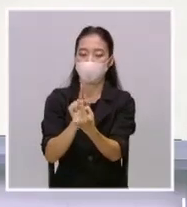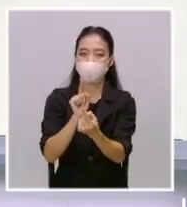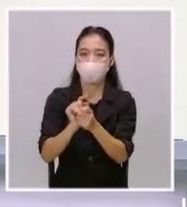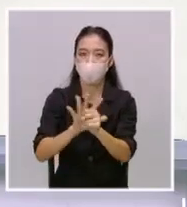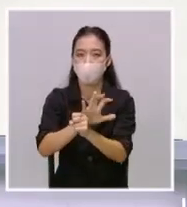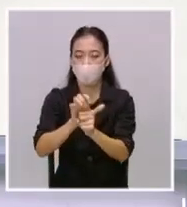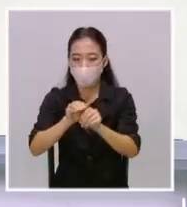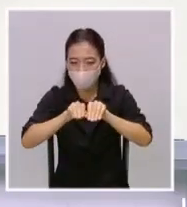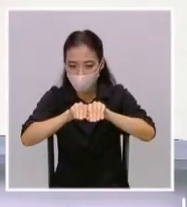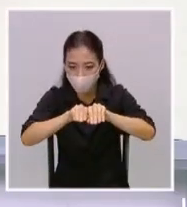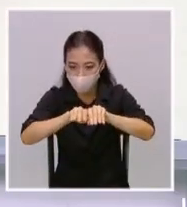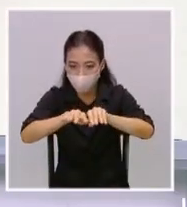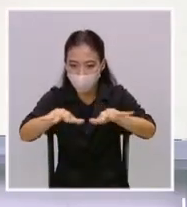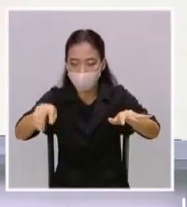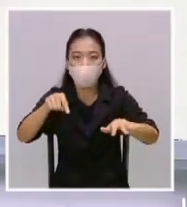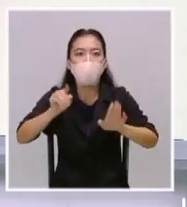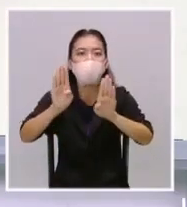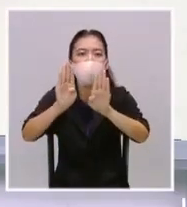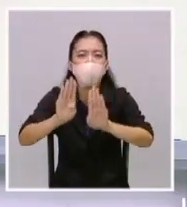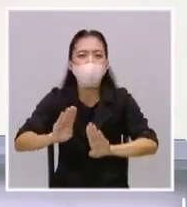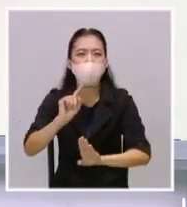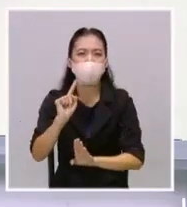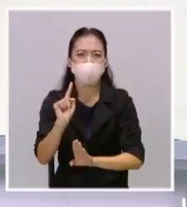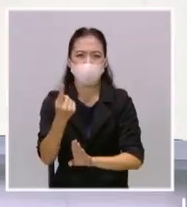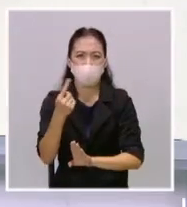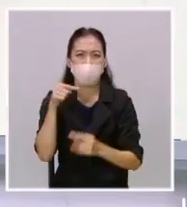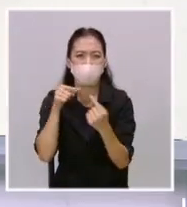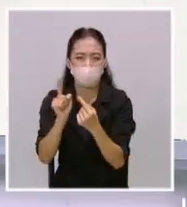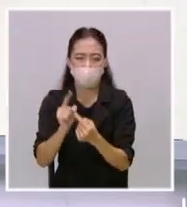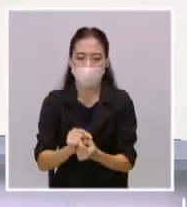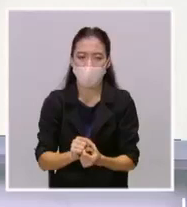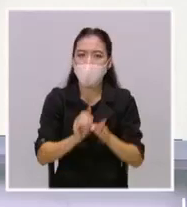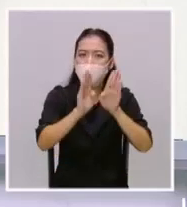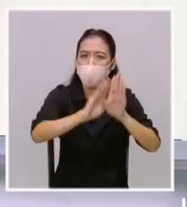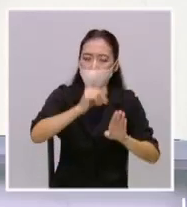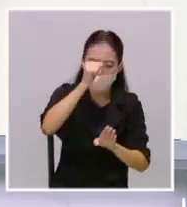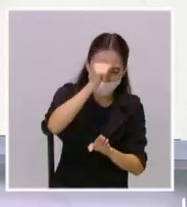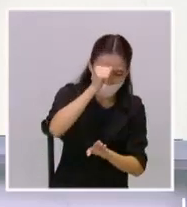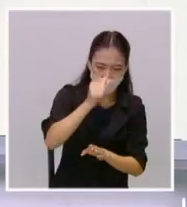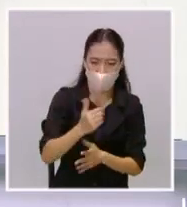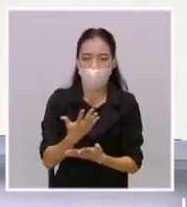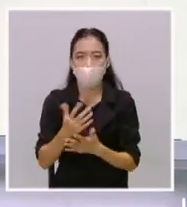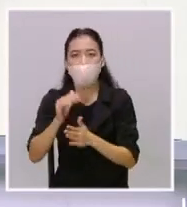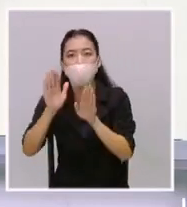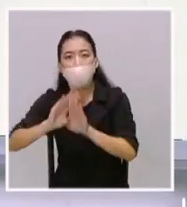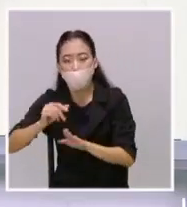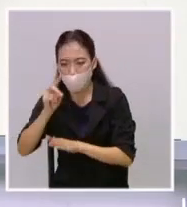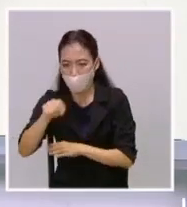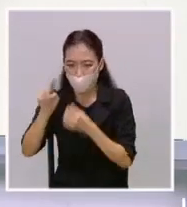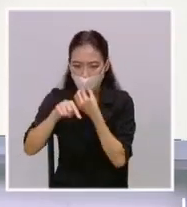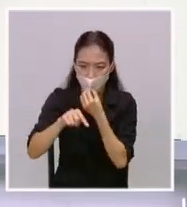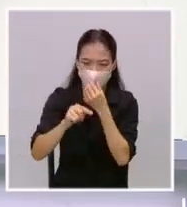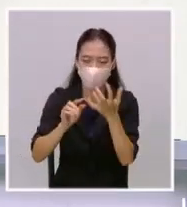ควิด -19 ลูกผสมกลายพันธุ์เป็นการผสมกันระหว่างอินเดียกับอังกฤษแล้วก็พบตัวเลขผู้ติดเชื้อเพิ่มมากขึ้น